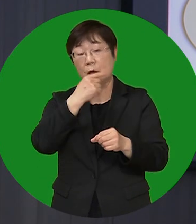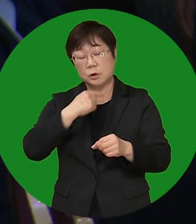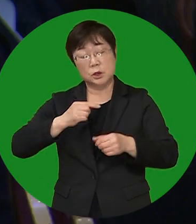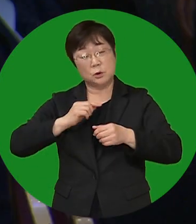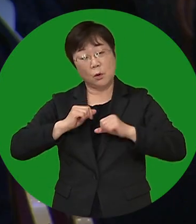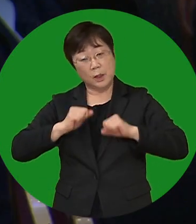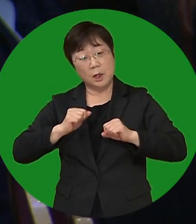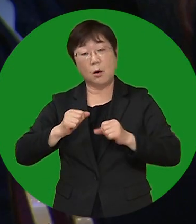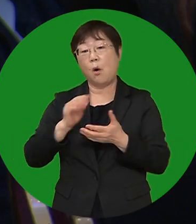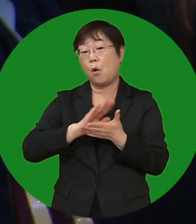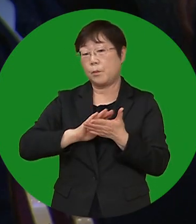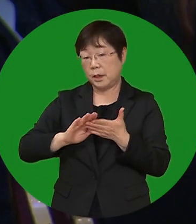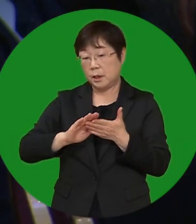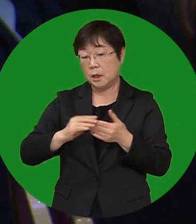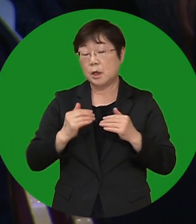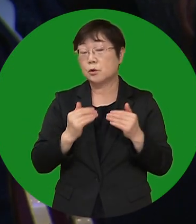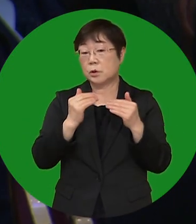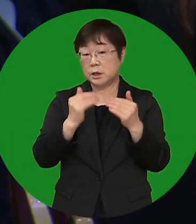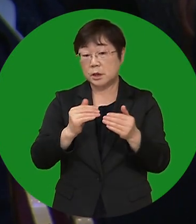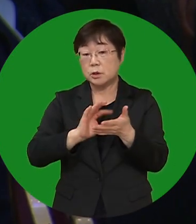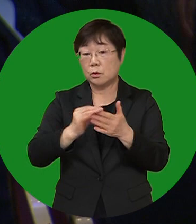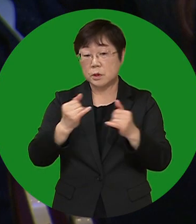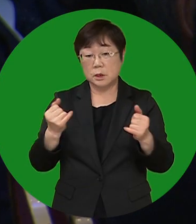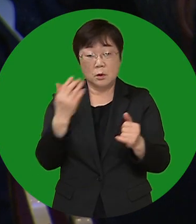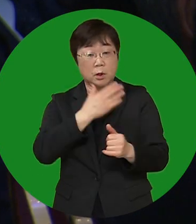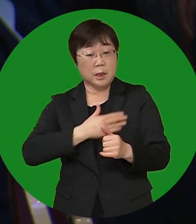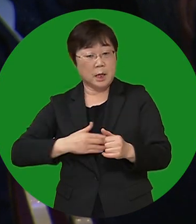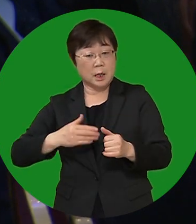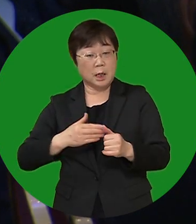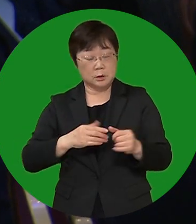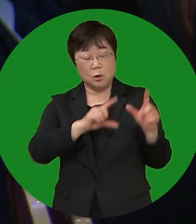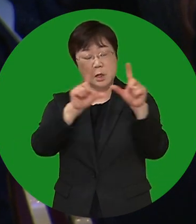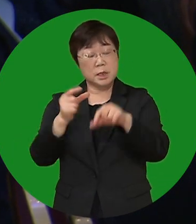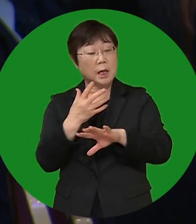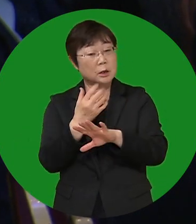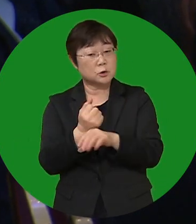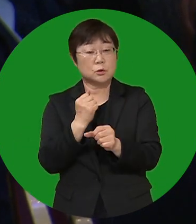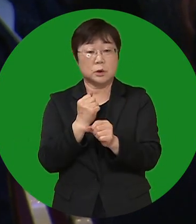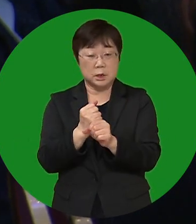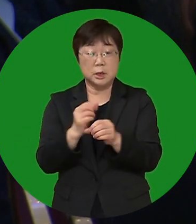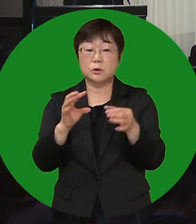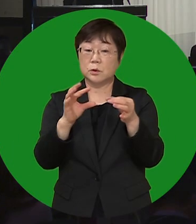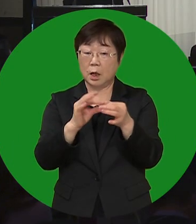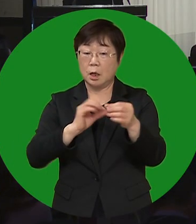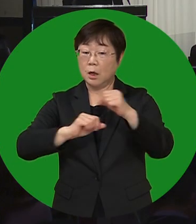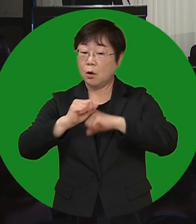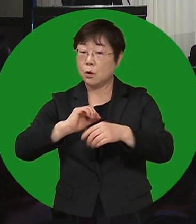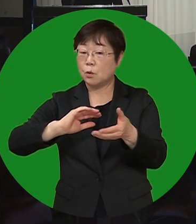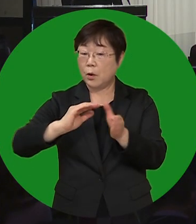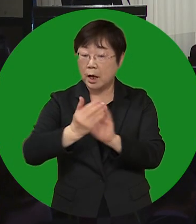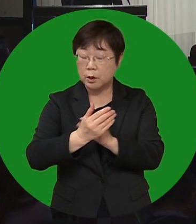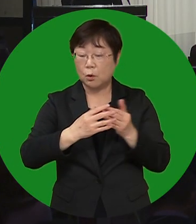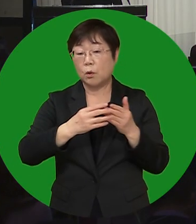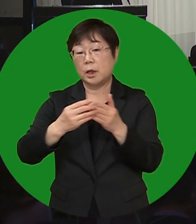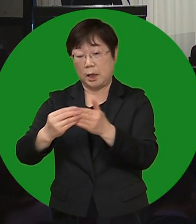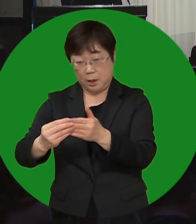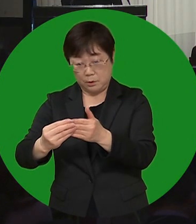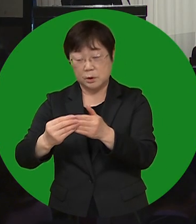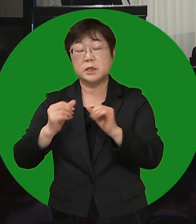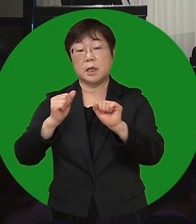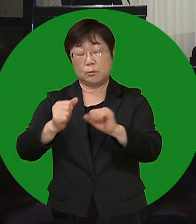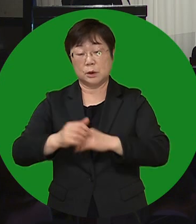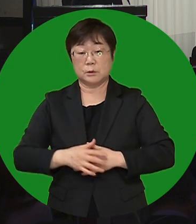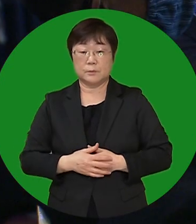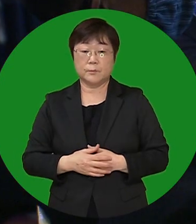美これらを推進し消費者の健康な生活習慣作りにつながる行動変容をけん引しており